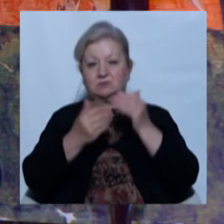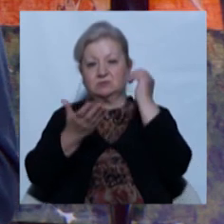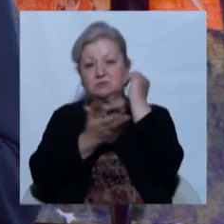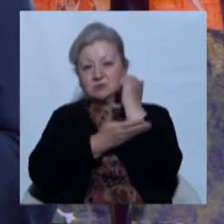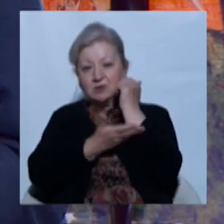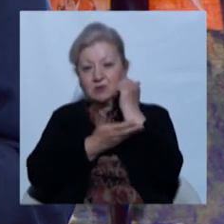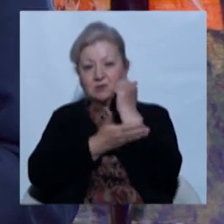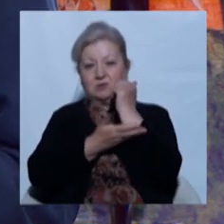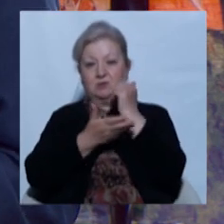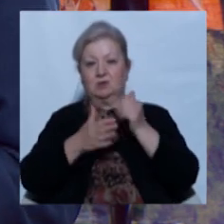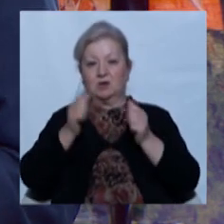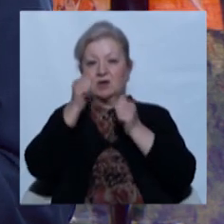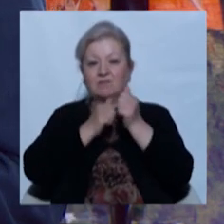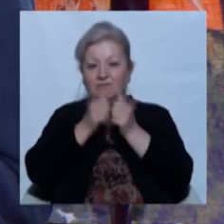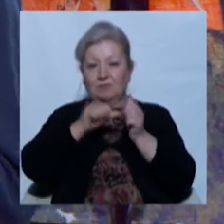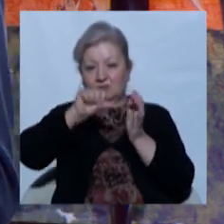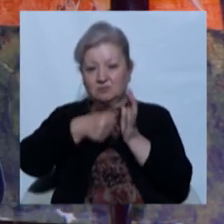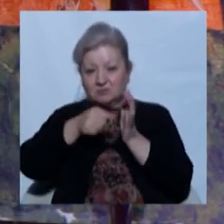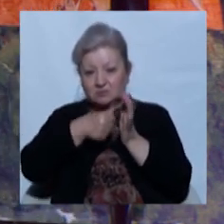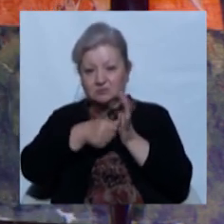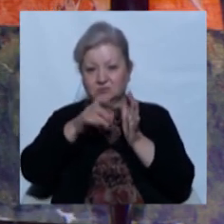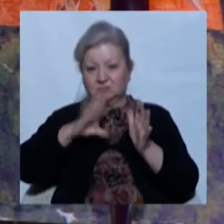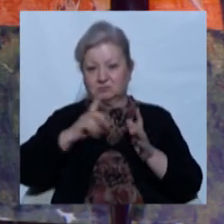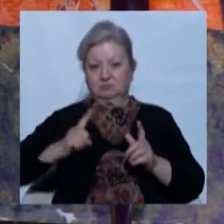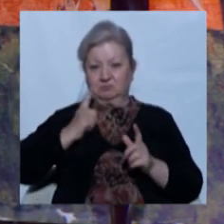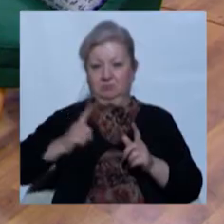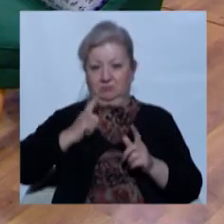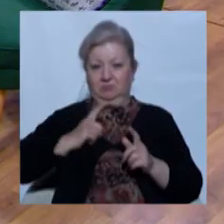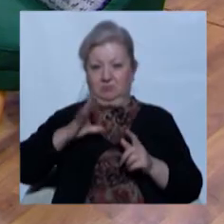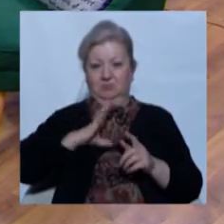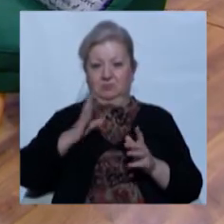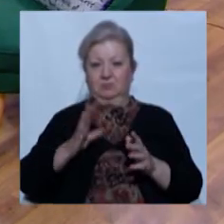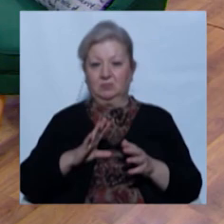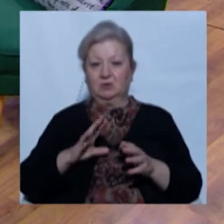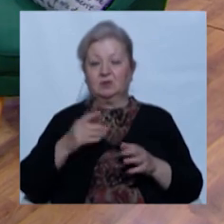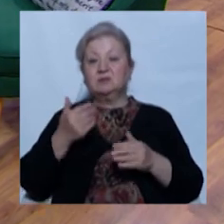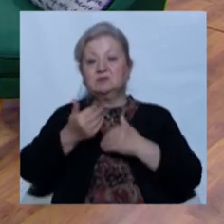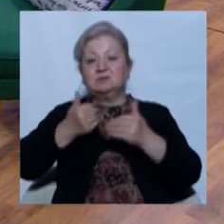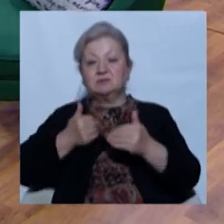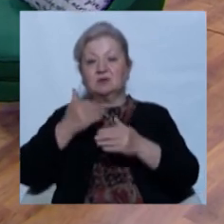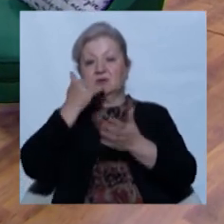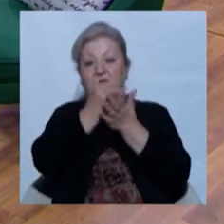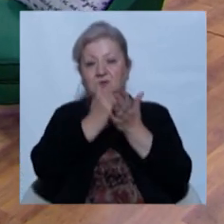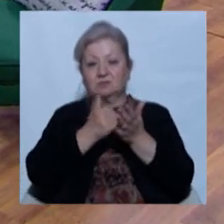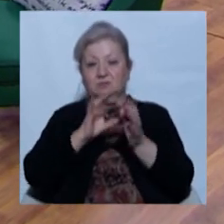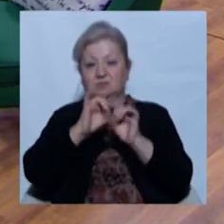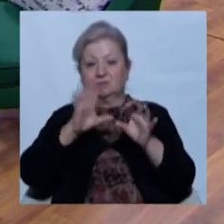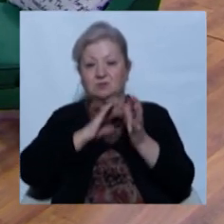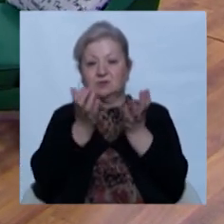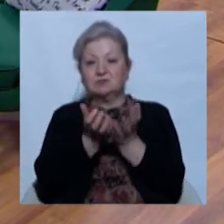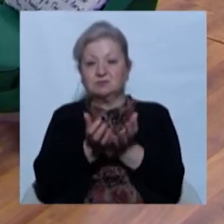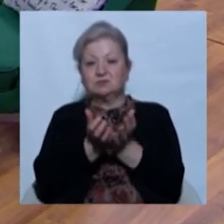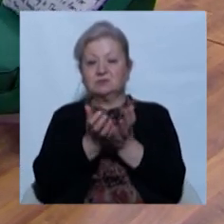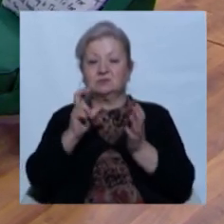კვეთის ოსტატობით, ხო? ანუ იცით, რომ თქვათ აი მე წინა გაკვეთილზე ვახსენე ჯამე, ხო, და